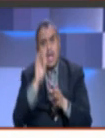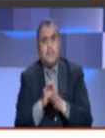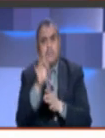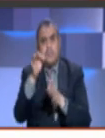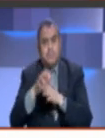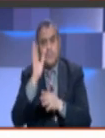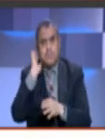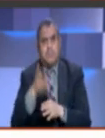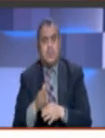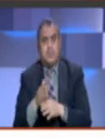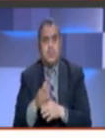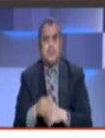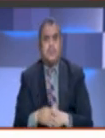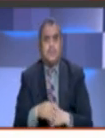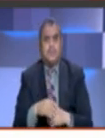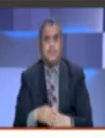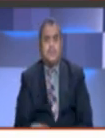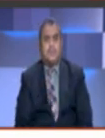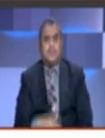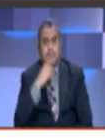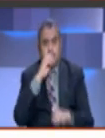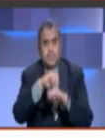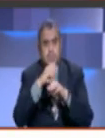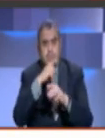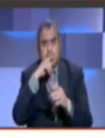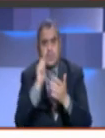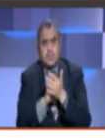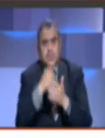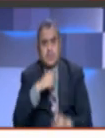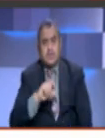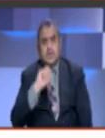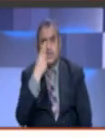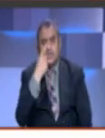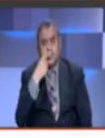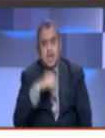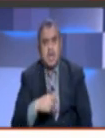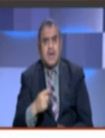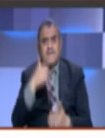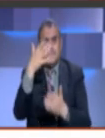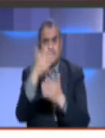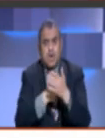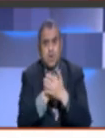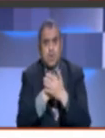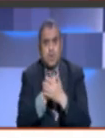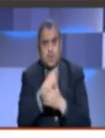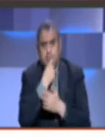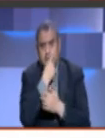لكن نطلب ان هذا الشهر يكون فرصه